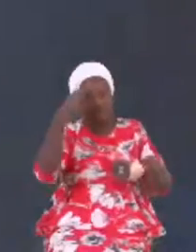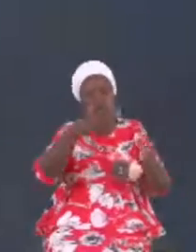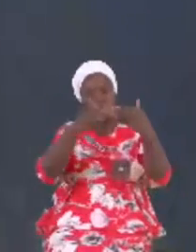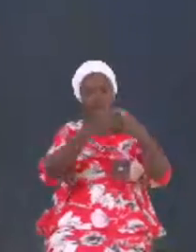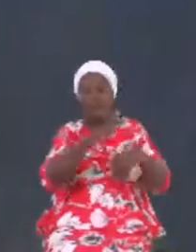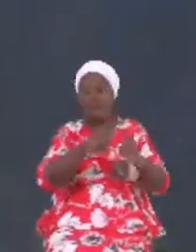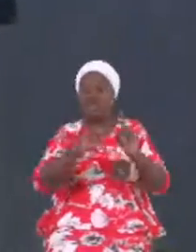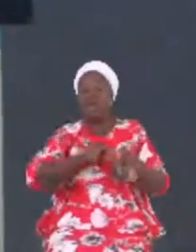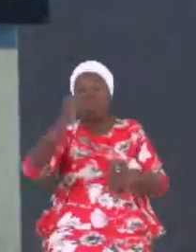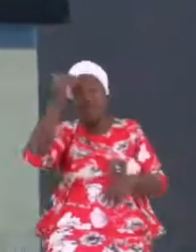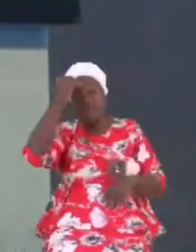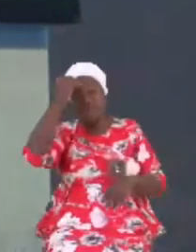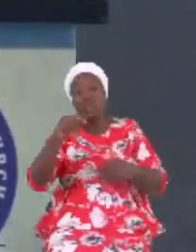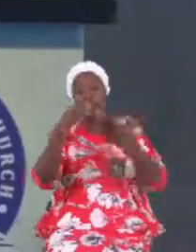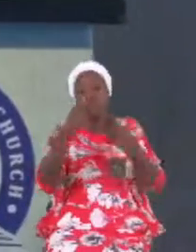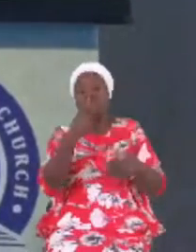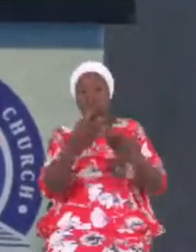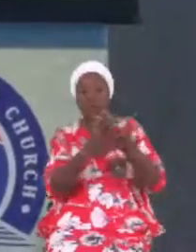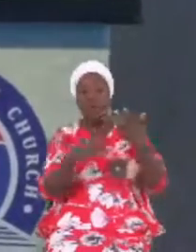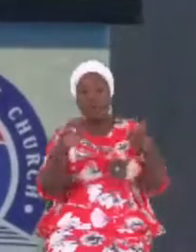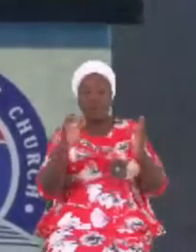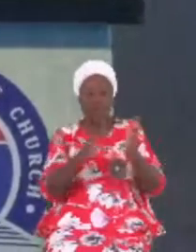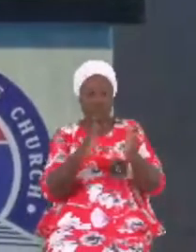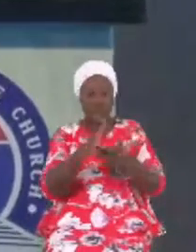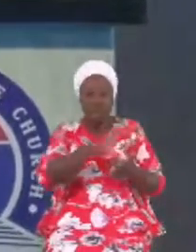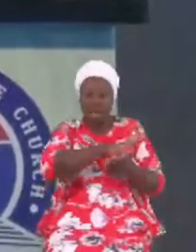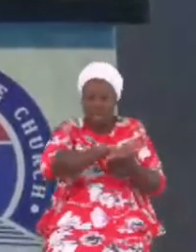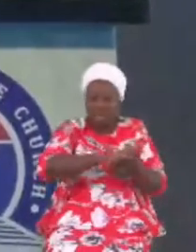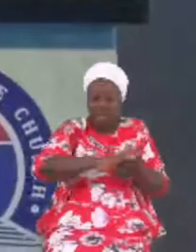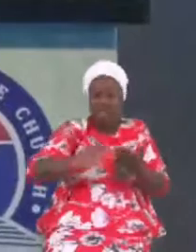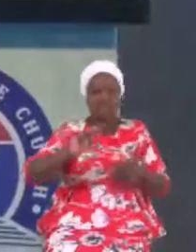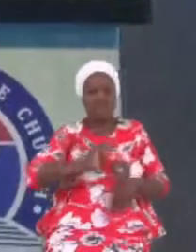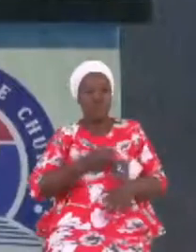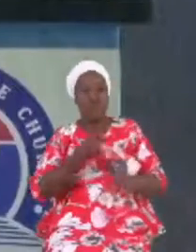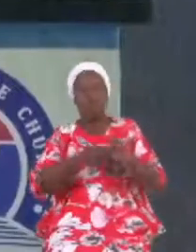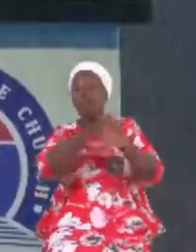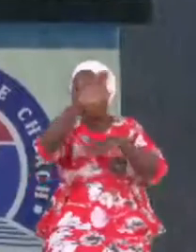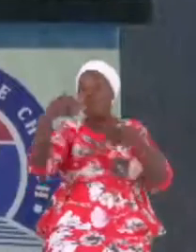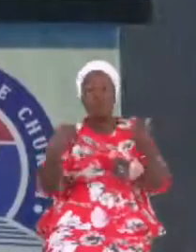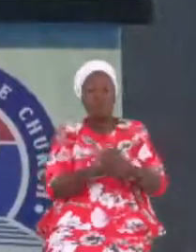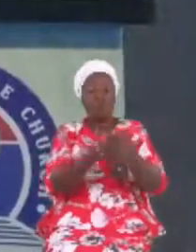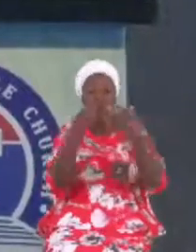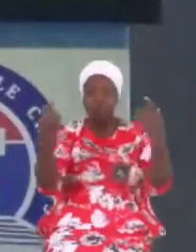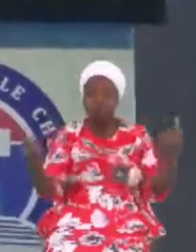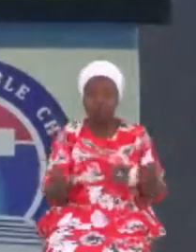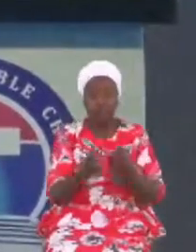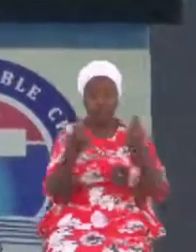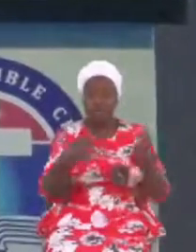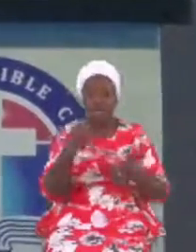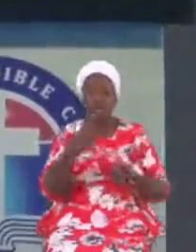le sang de Jésus-Christ nous purifie de tout péché. Le sang de